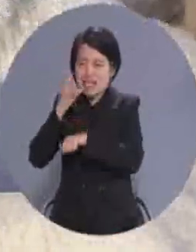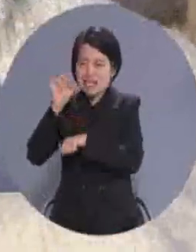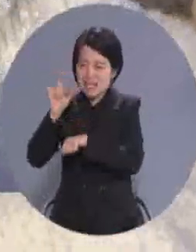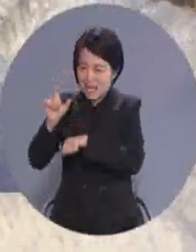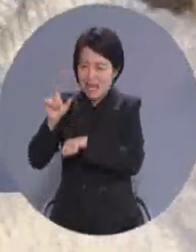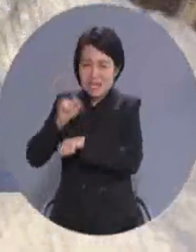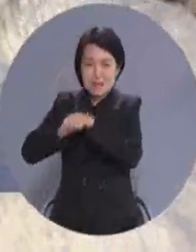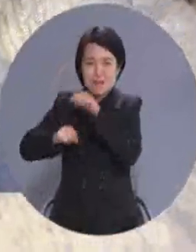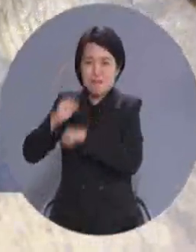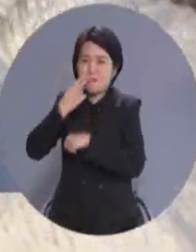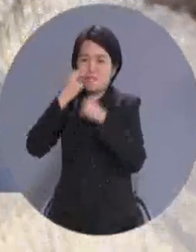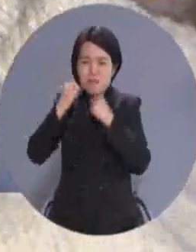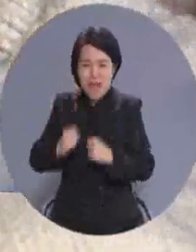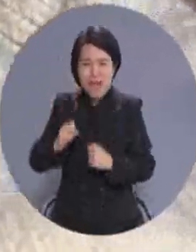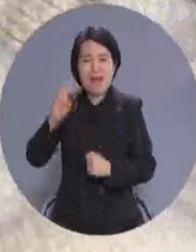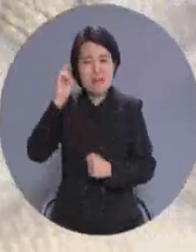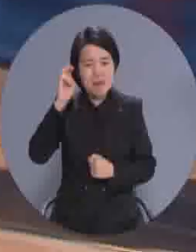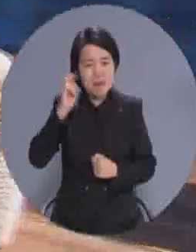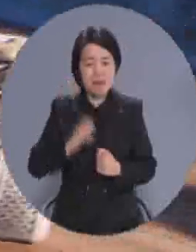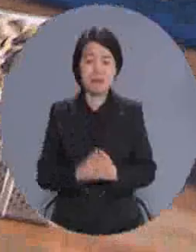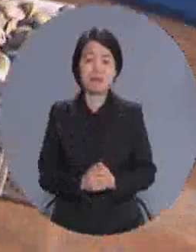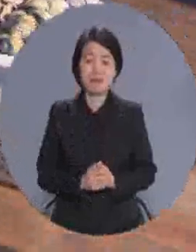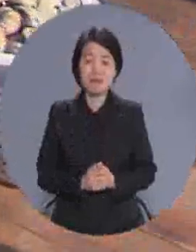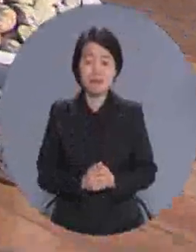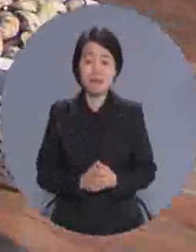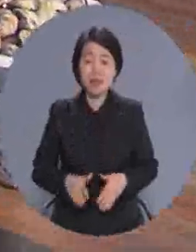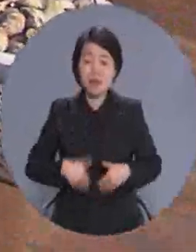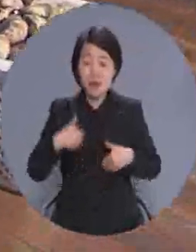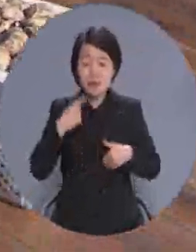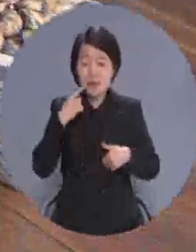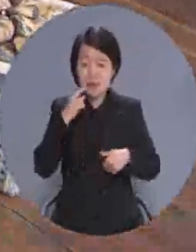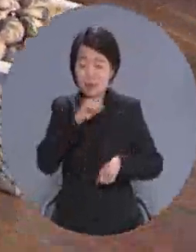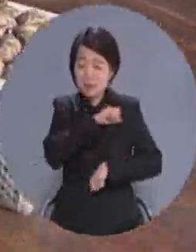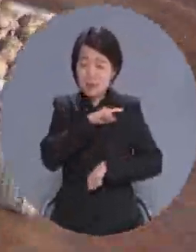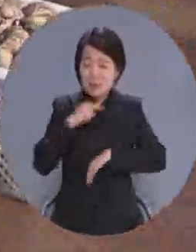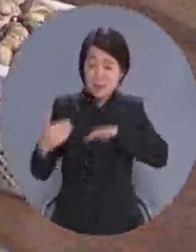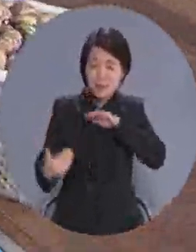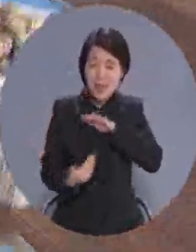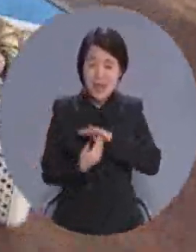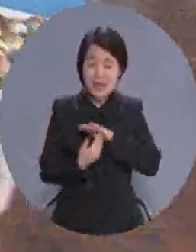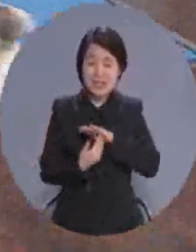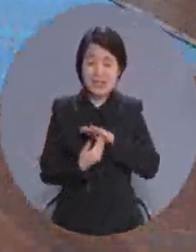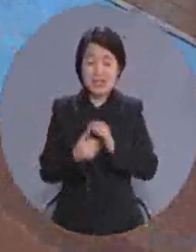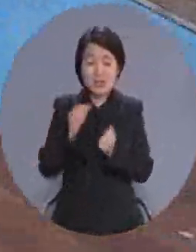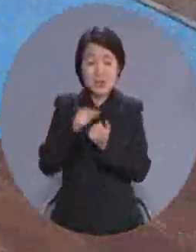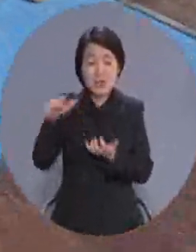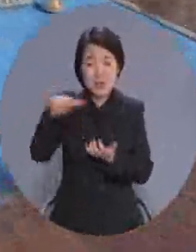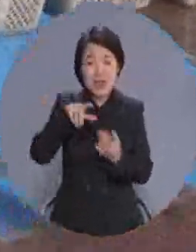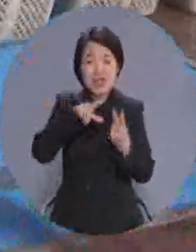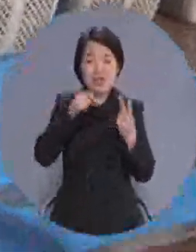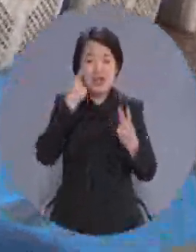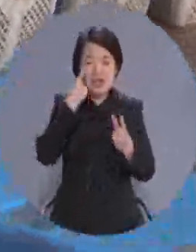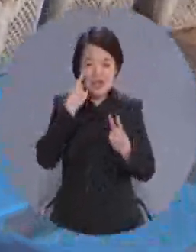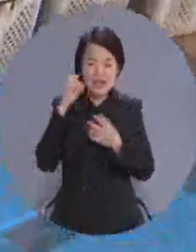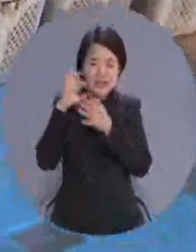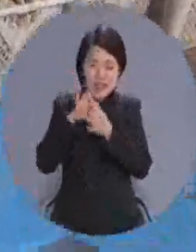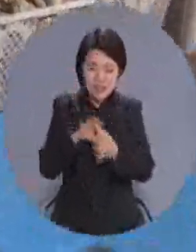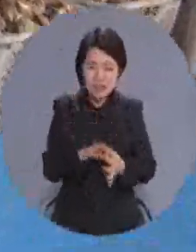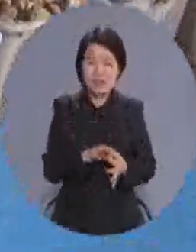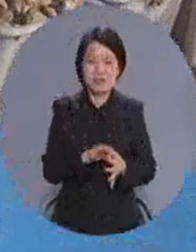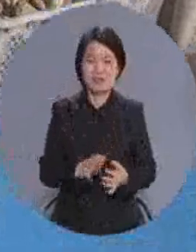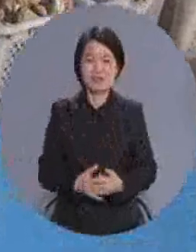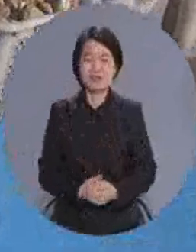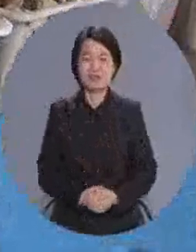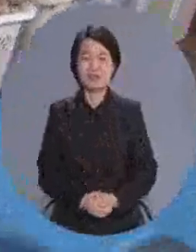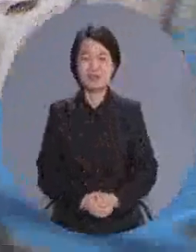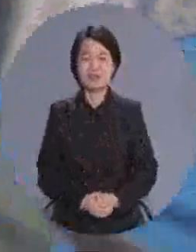새조개 종자가 생존하지 않았을까 생각합니다. 봄철 별미인 새조개 채취는 2월 한 달간 계속될 예정입니다.